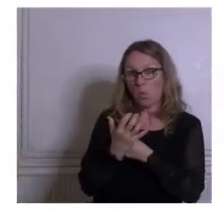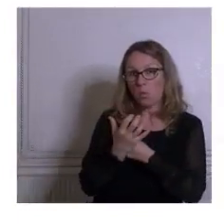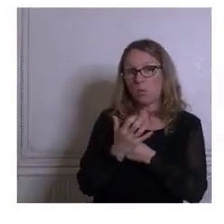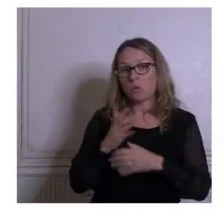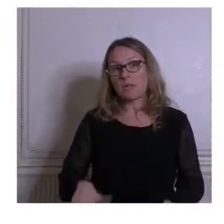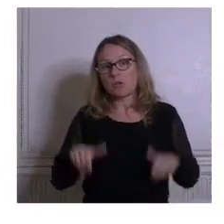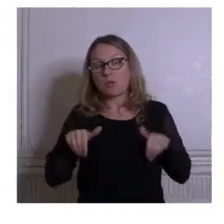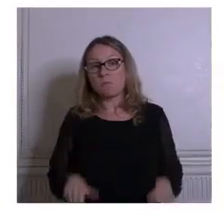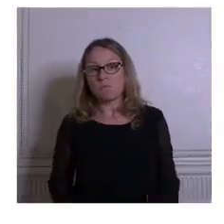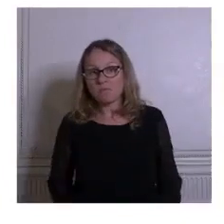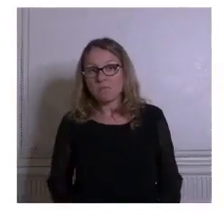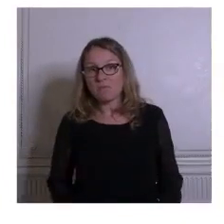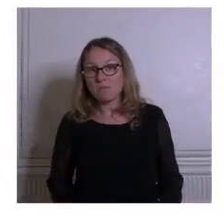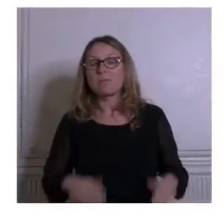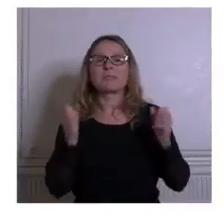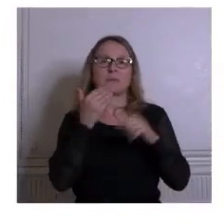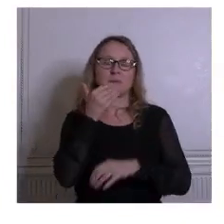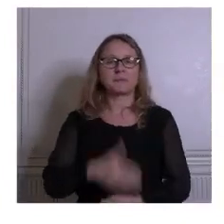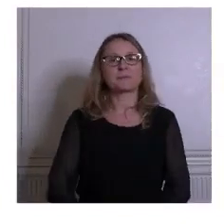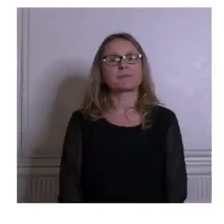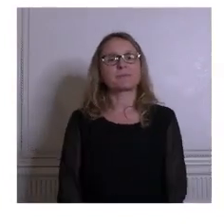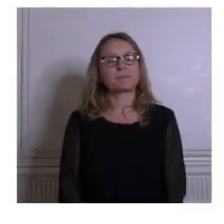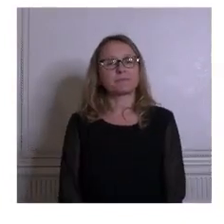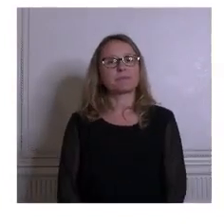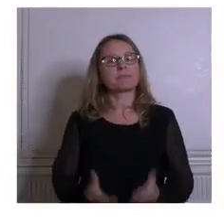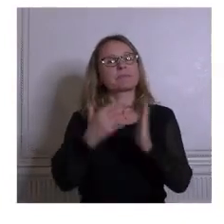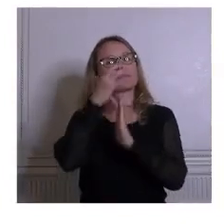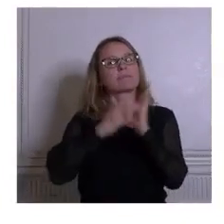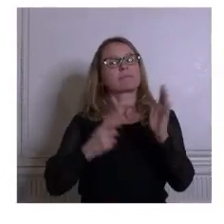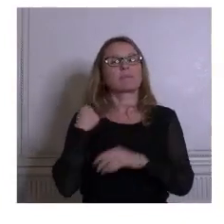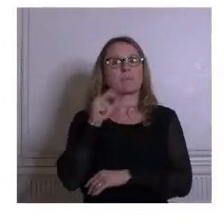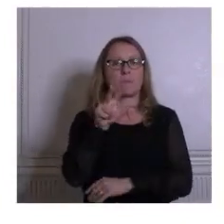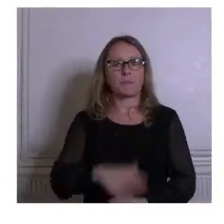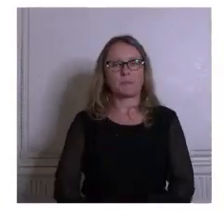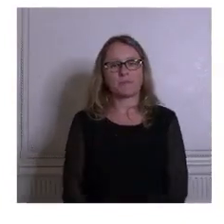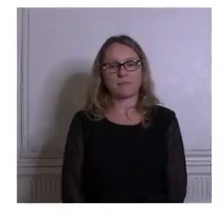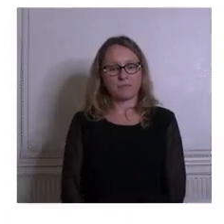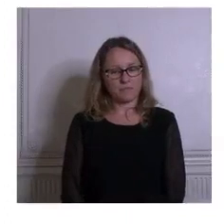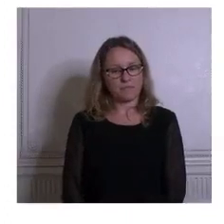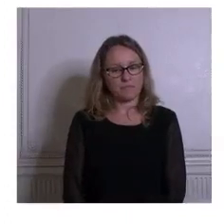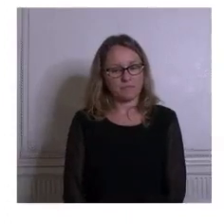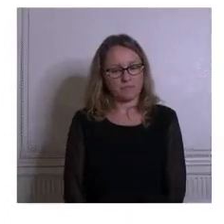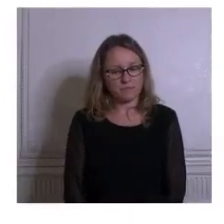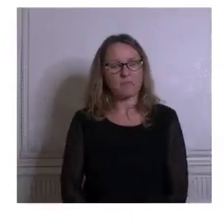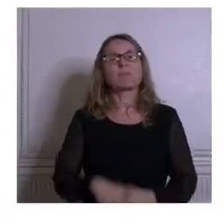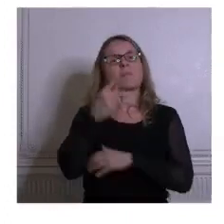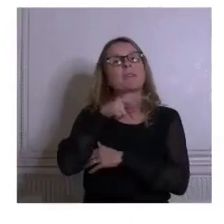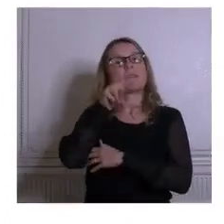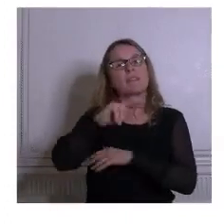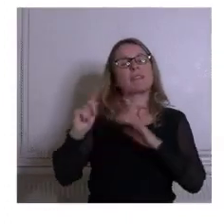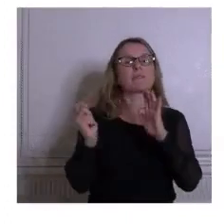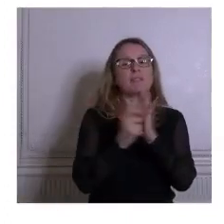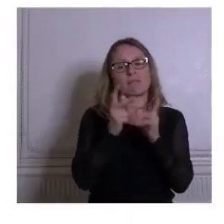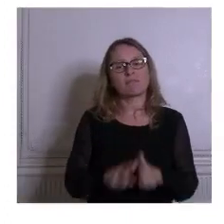ce conseil municipal, le votent, ce qui prouve bien que ça transcende l'étiquette politique, l'historique de plus ou moins X